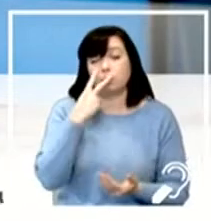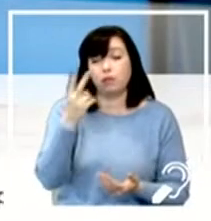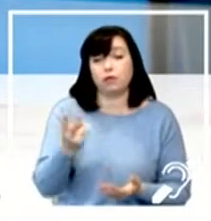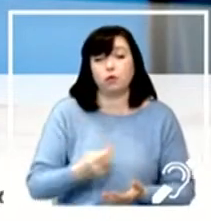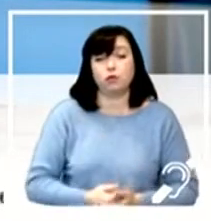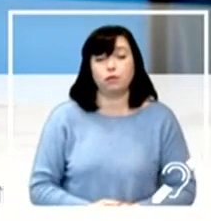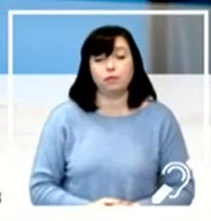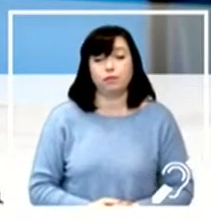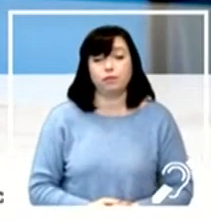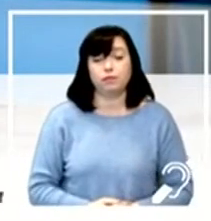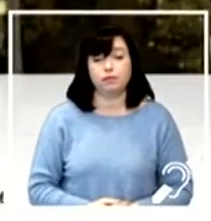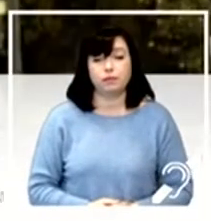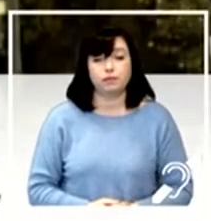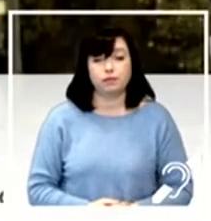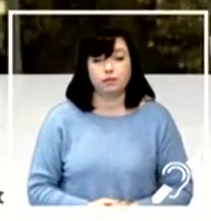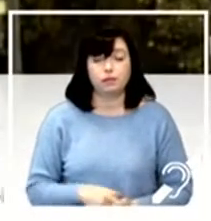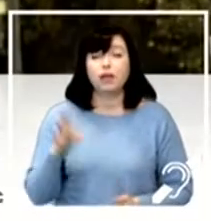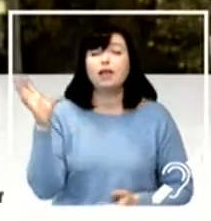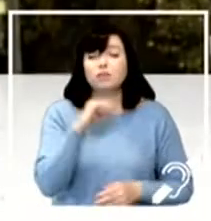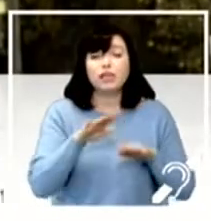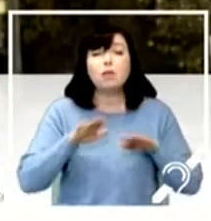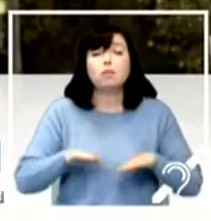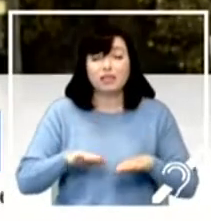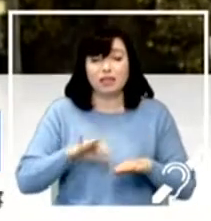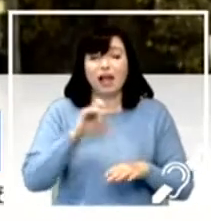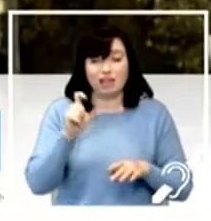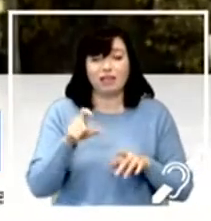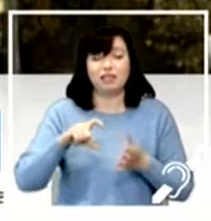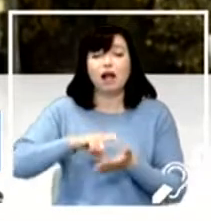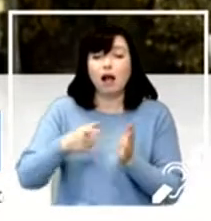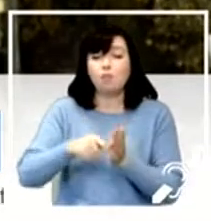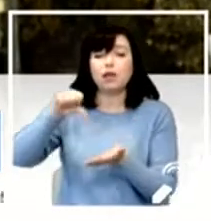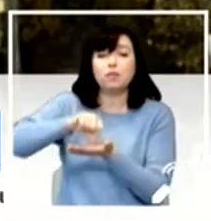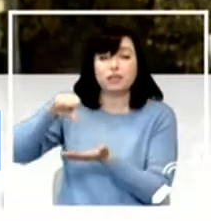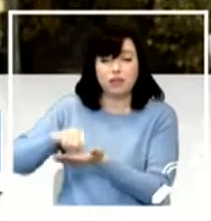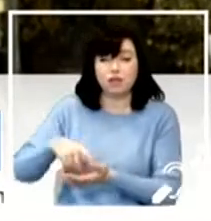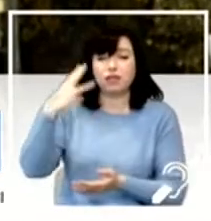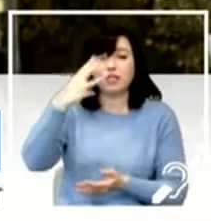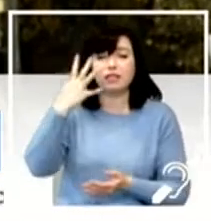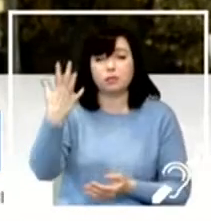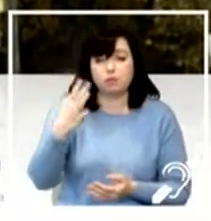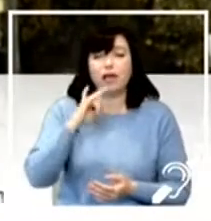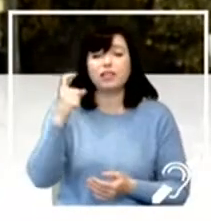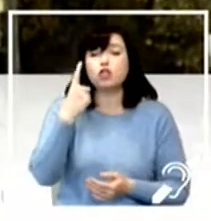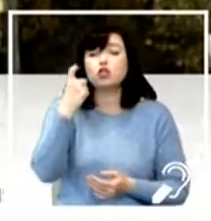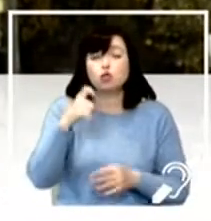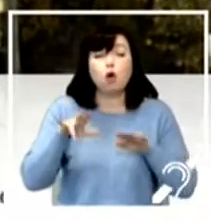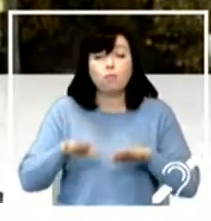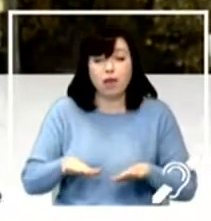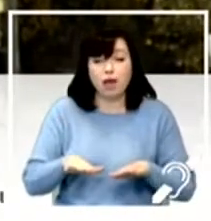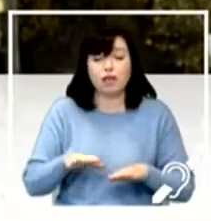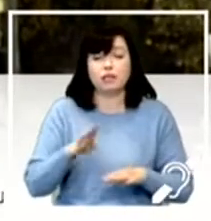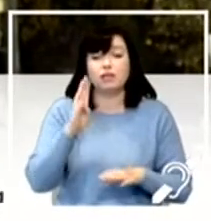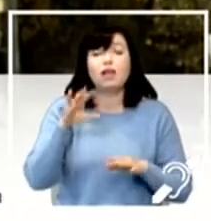Ramona Avramescu. Toate locurile din Camera Reprezentanților, 35 din 100 de locuri